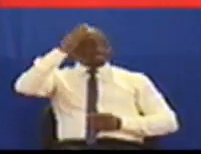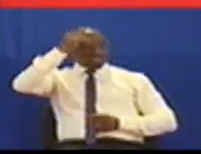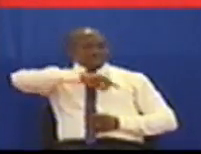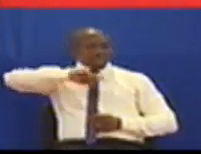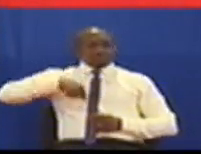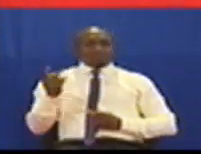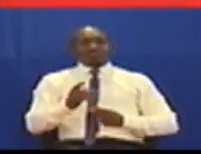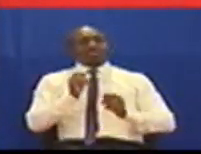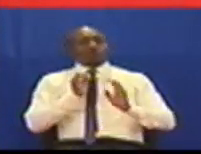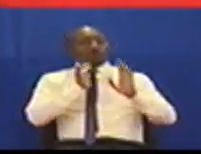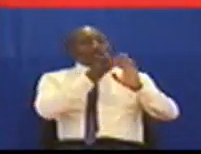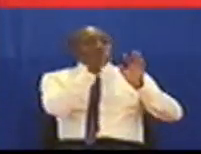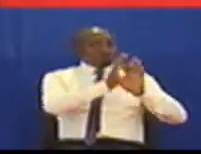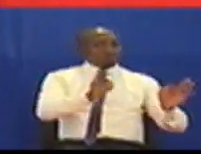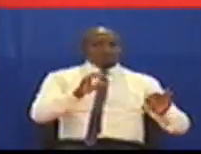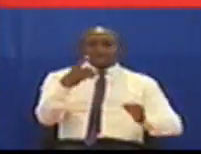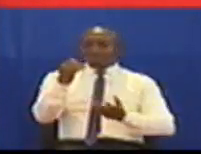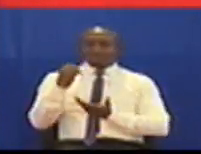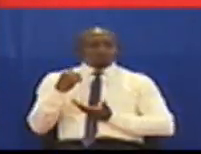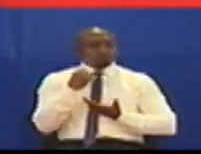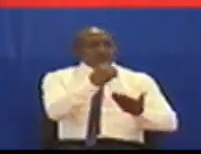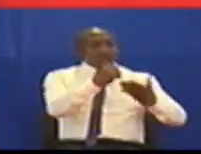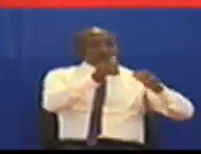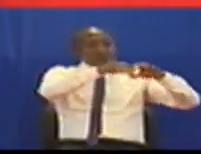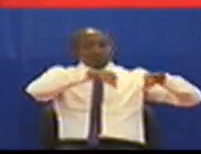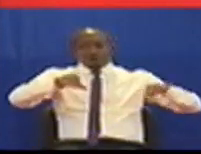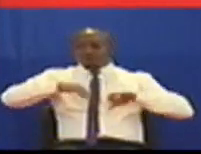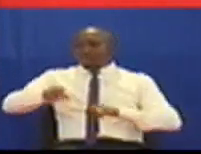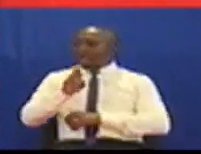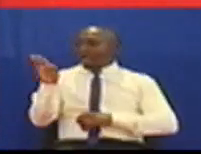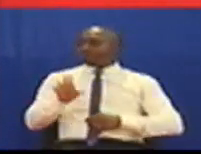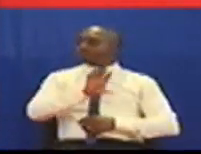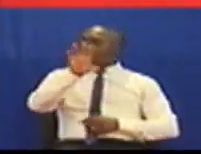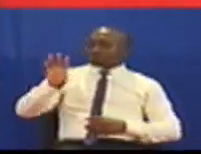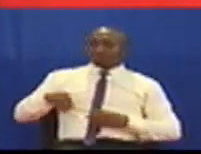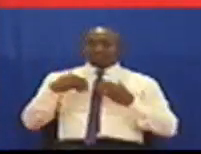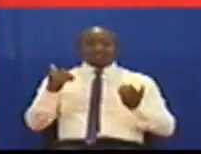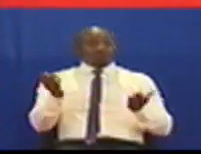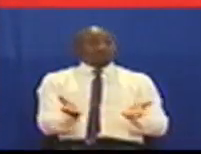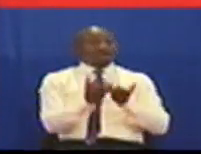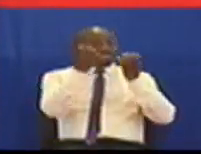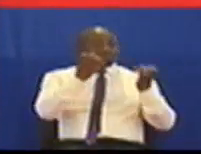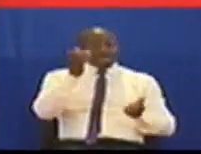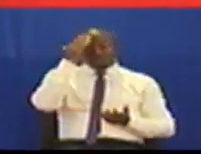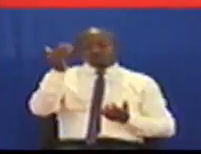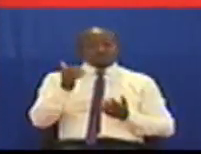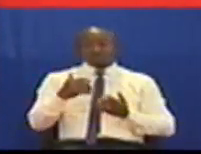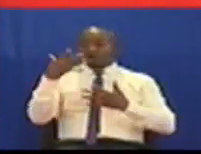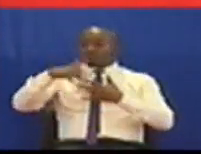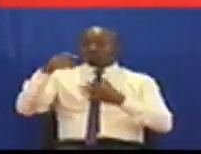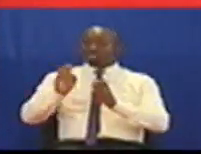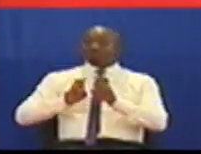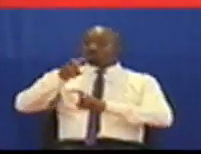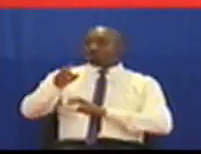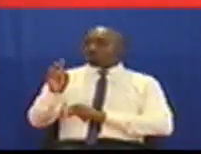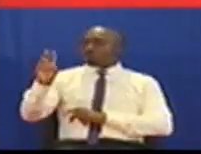nzuri, ilipeleka fedha za maboma katika halmashauri zote. Kwa bahati mbaya sana, sijui ni kompyuta iliskip Urambo. Tunaomba